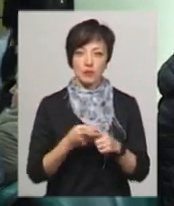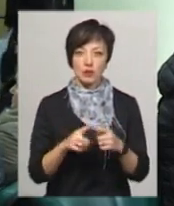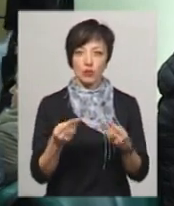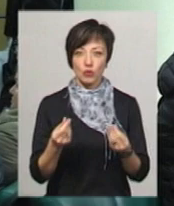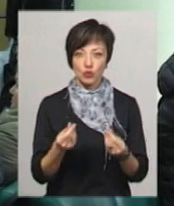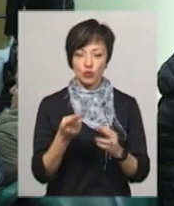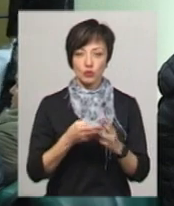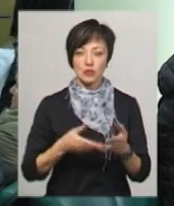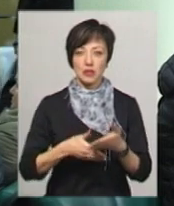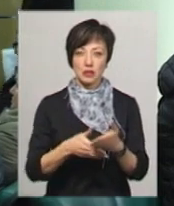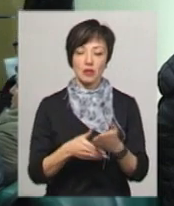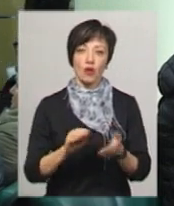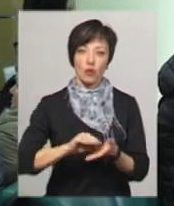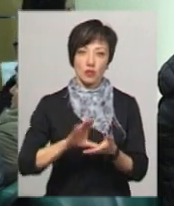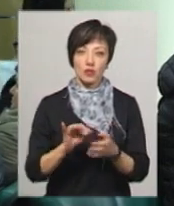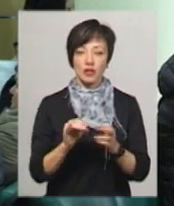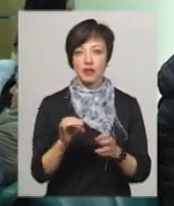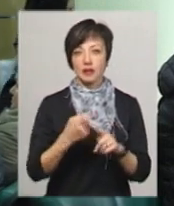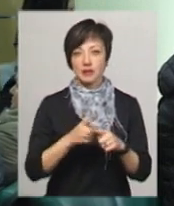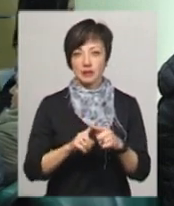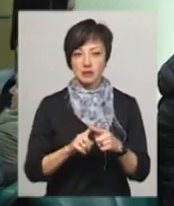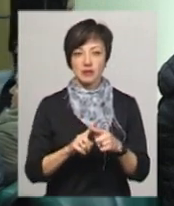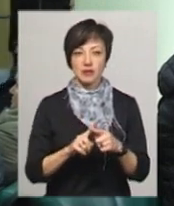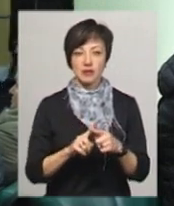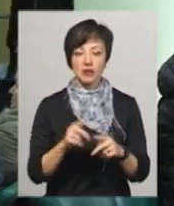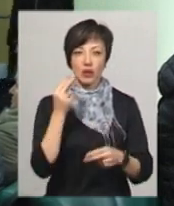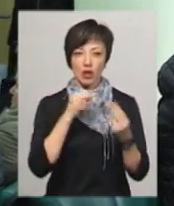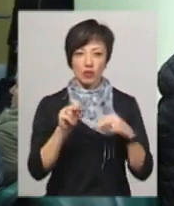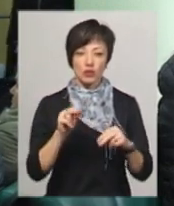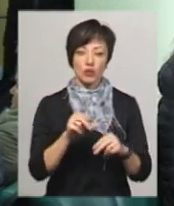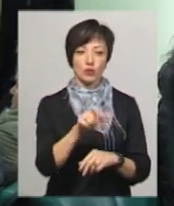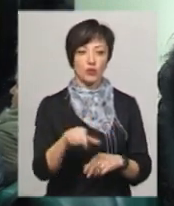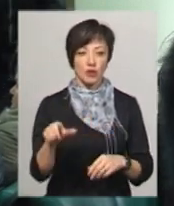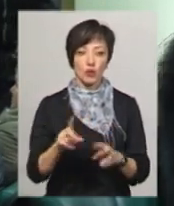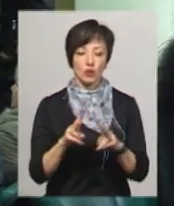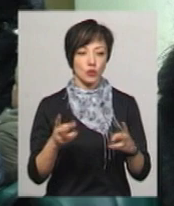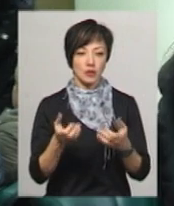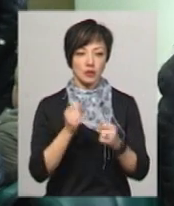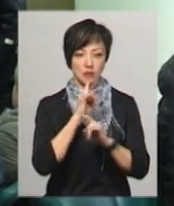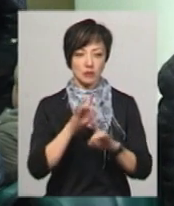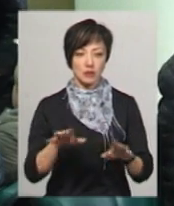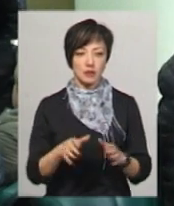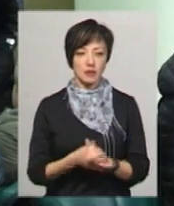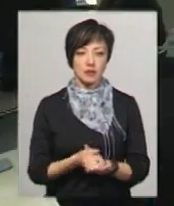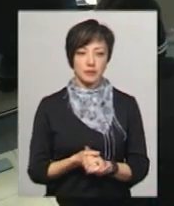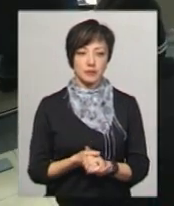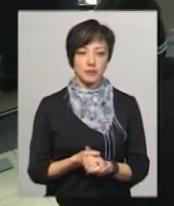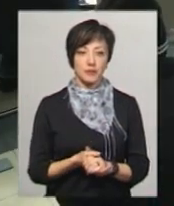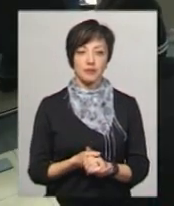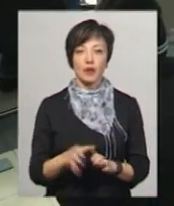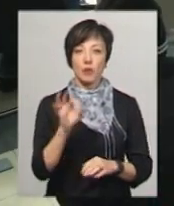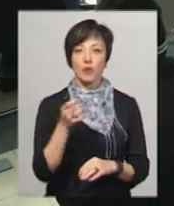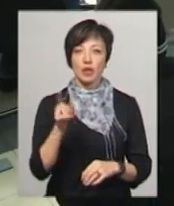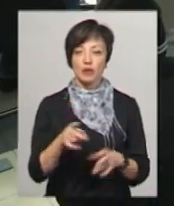що з субсидії приходять, накопичується, і потім якийсь відсоток, ще краще для людей, бо хто не знімати буде, ми накопичили на карточку. Про те,